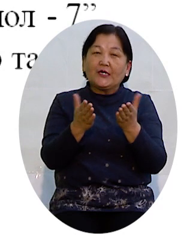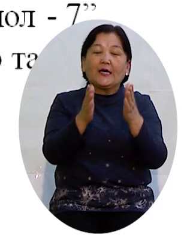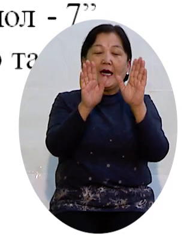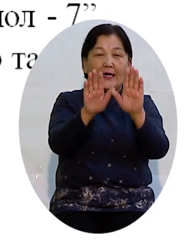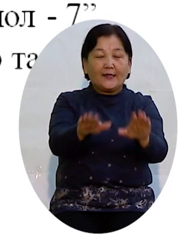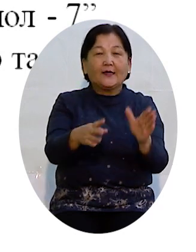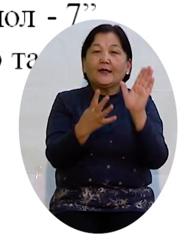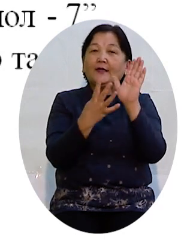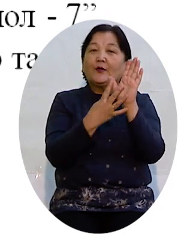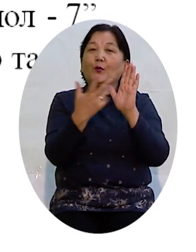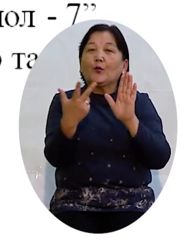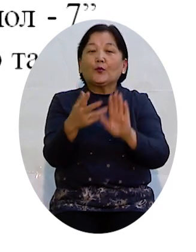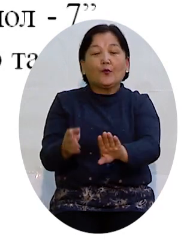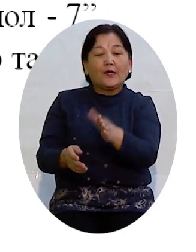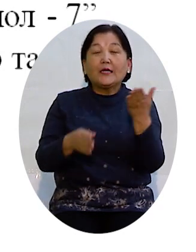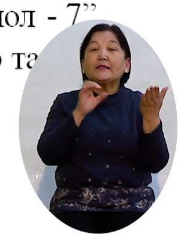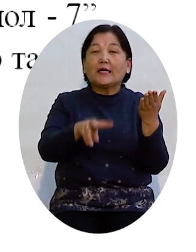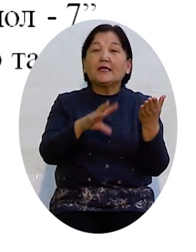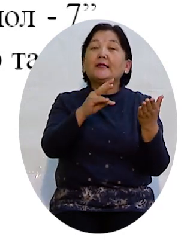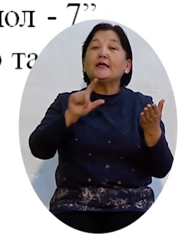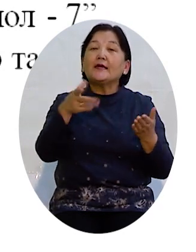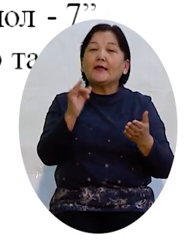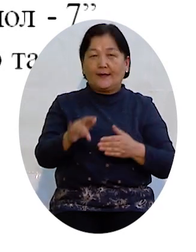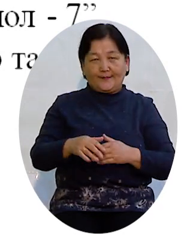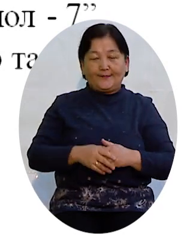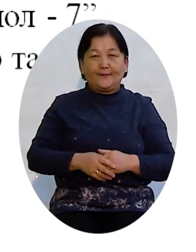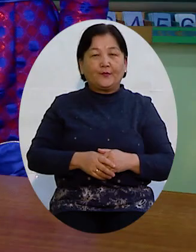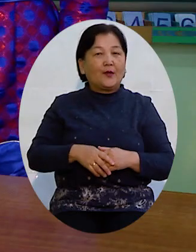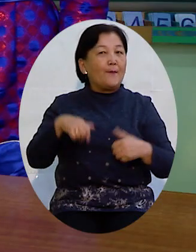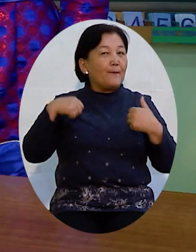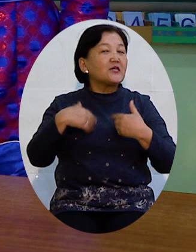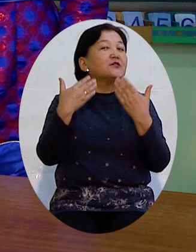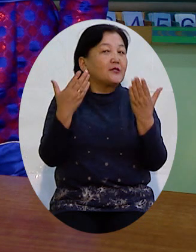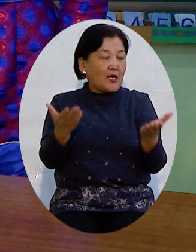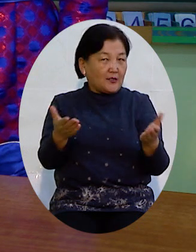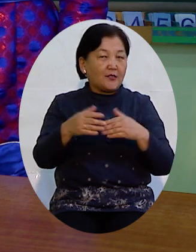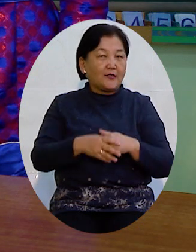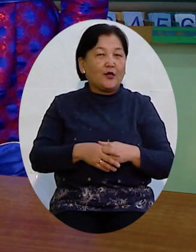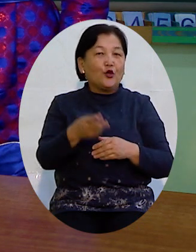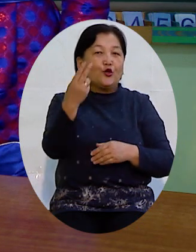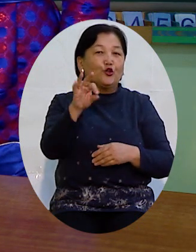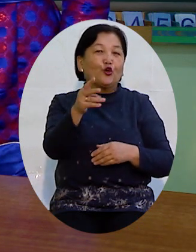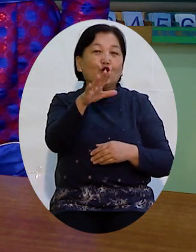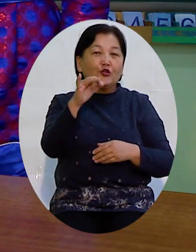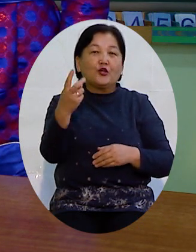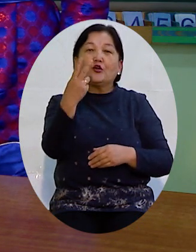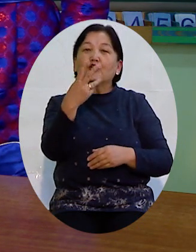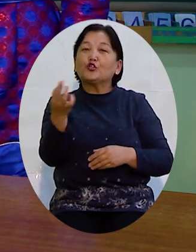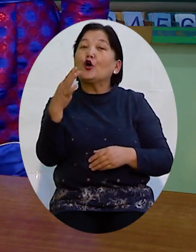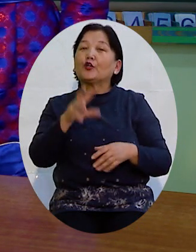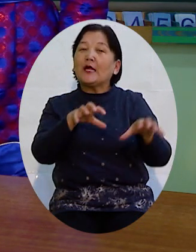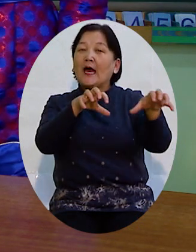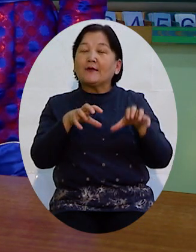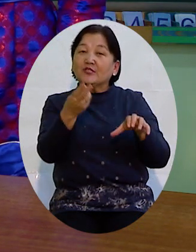гаргаад 93 дугаар талыг нэгэрээ. За, ингээд багш нь та нартаа дүнгийн цоодлын харамчийнхны